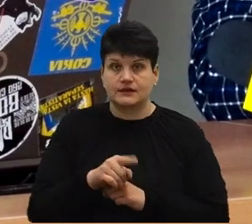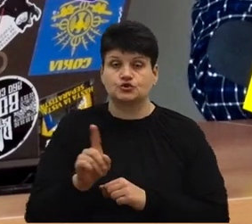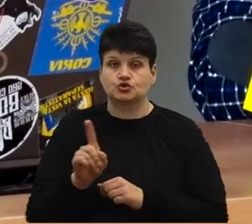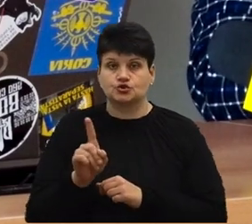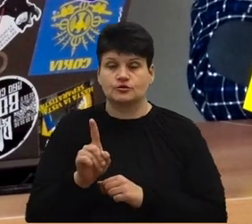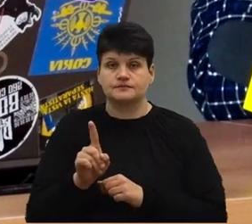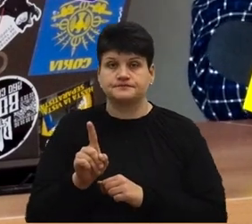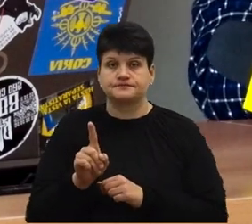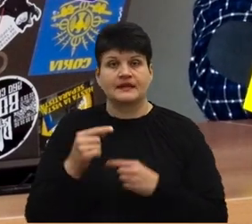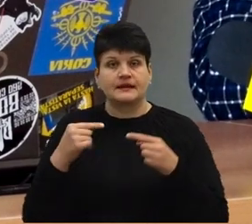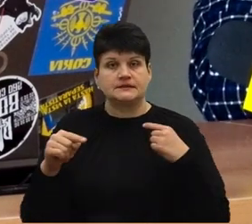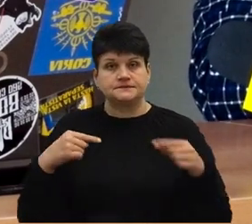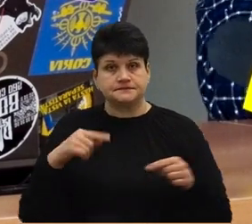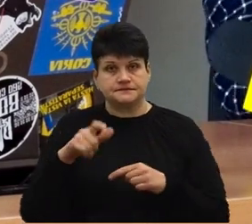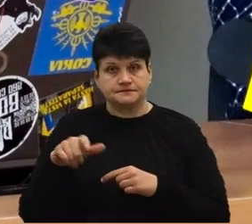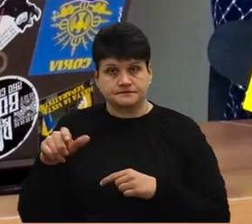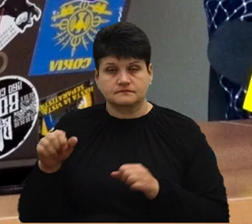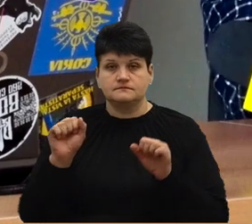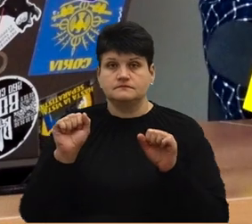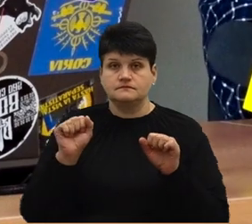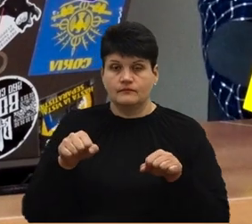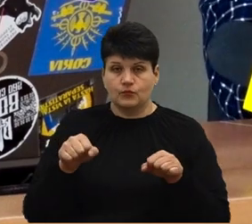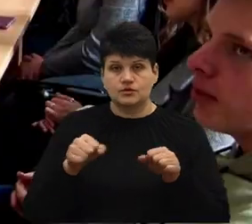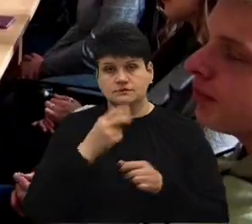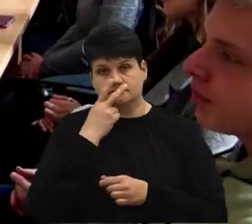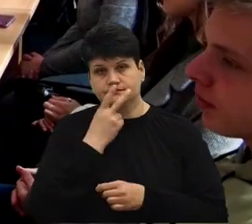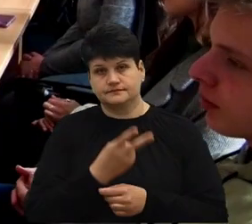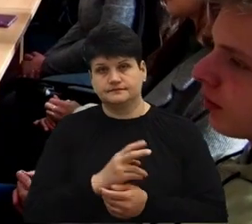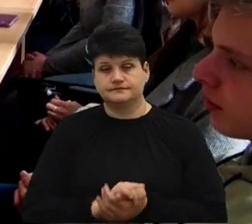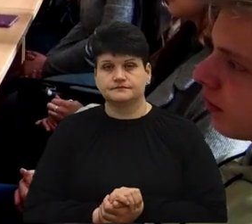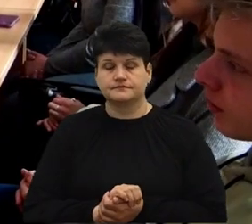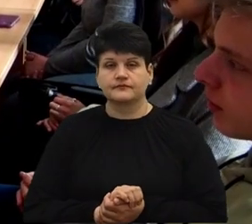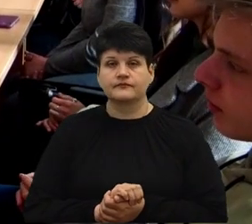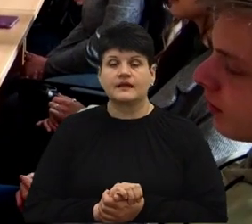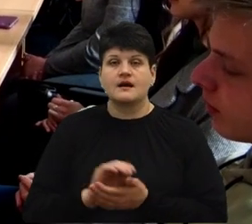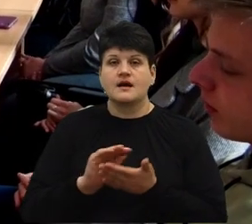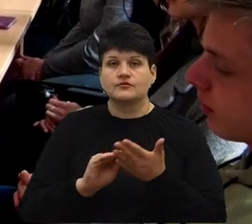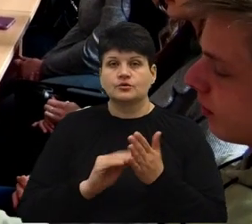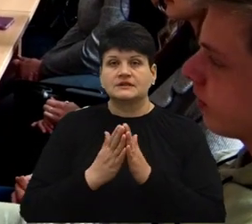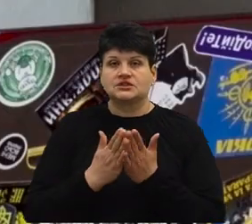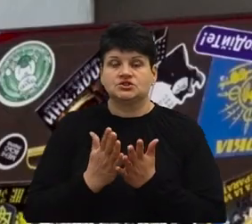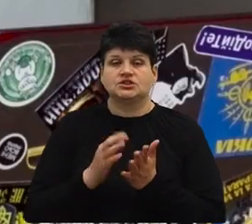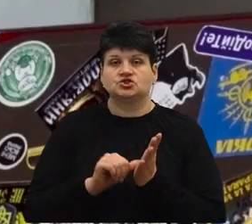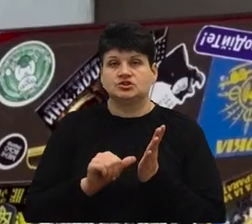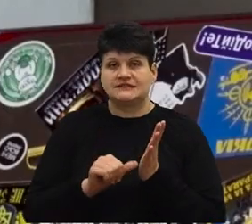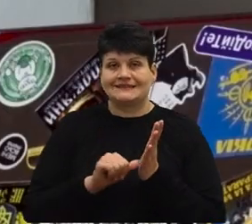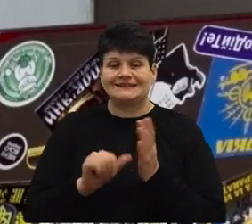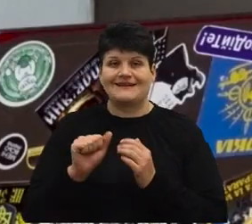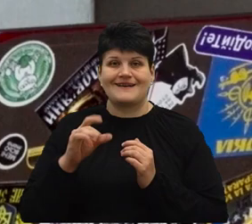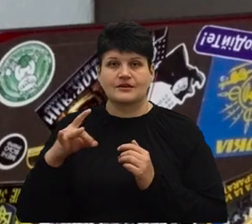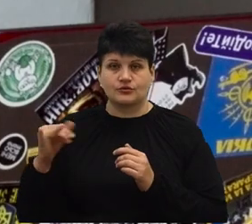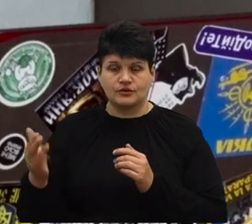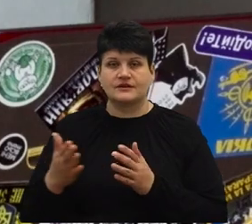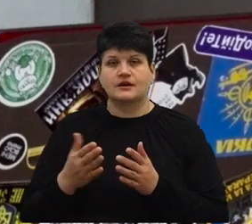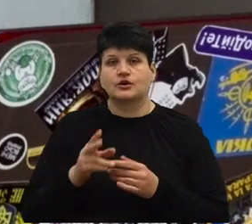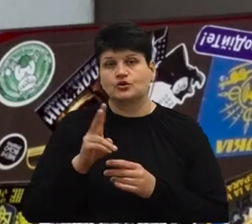пересічний громадянин може зайти і подивитися авторинок книжки є понад 60 археологів спілки Дехто з них